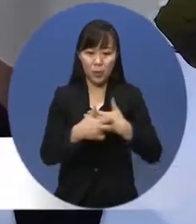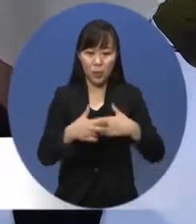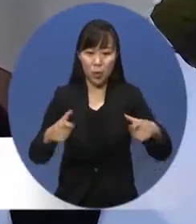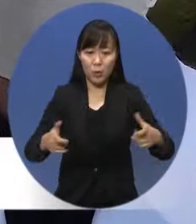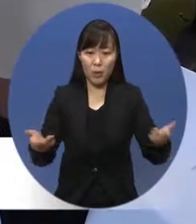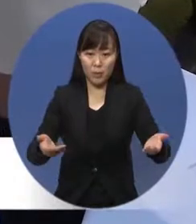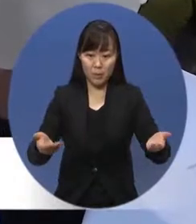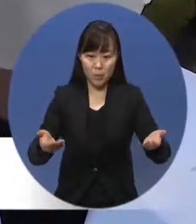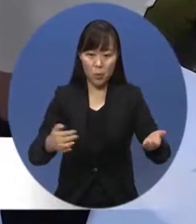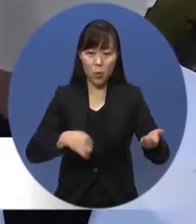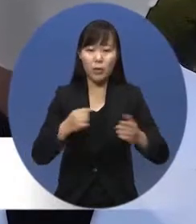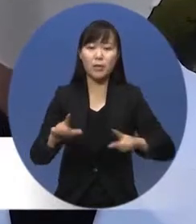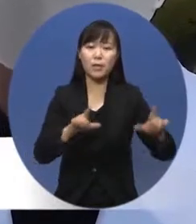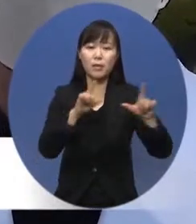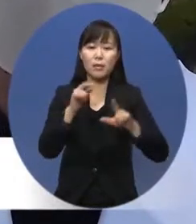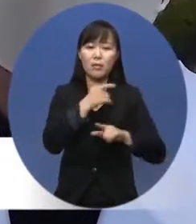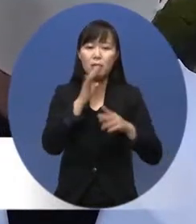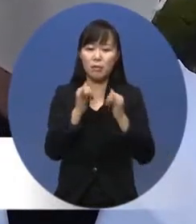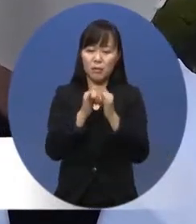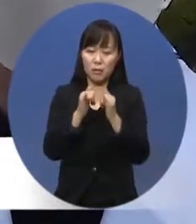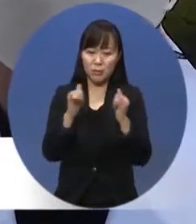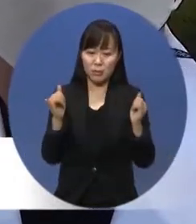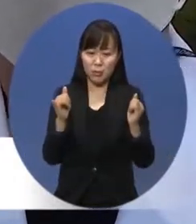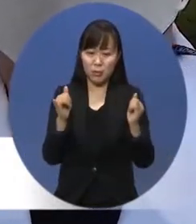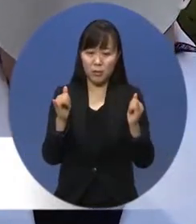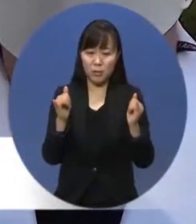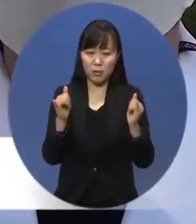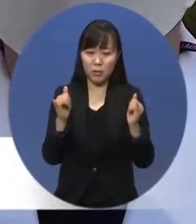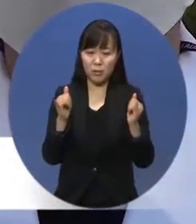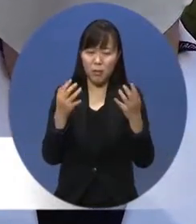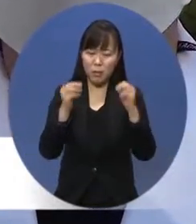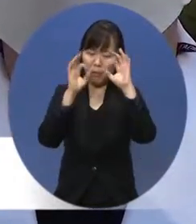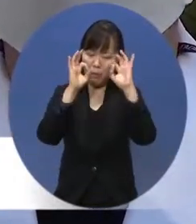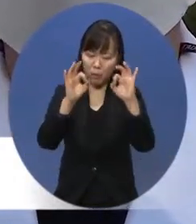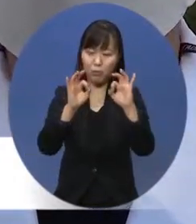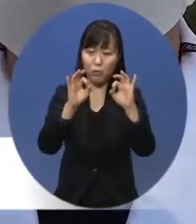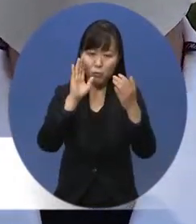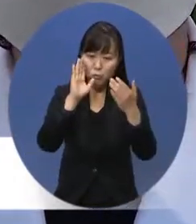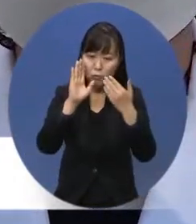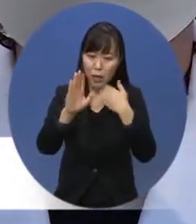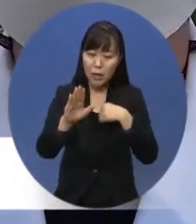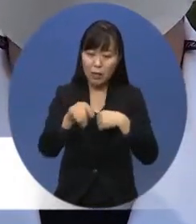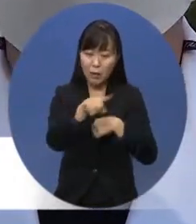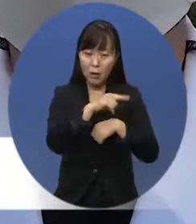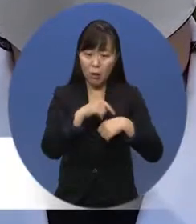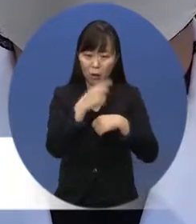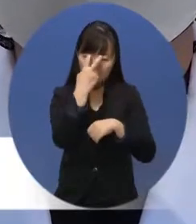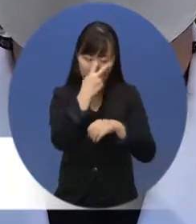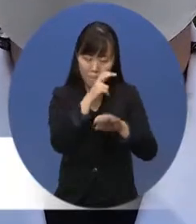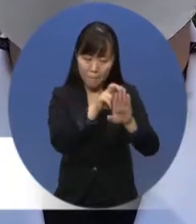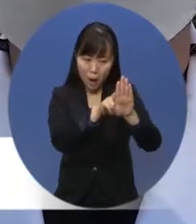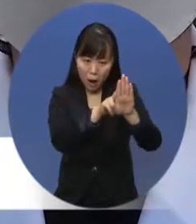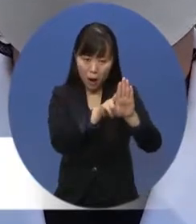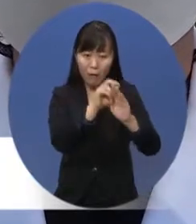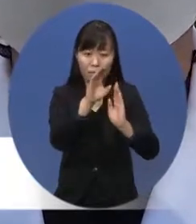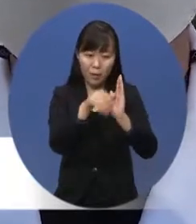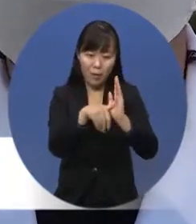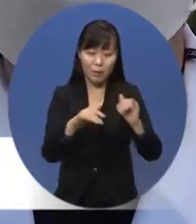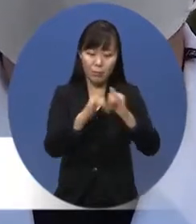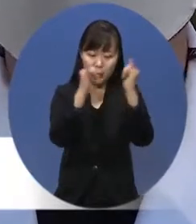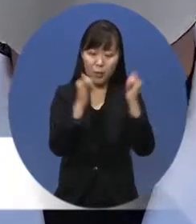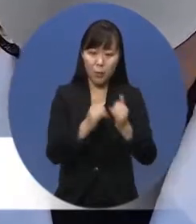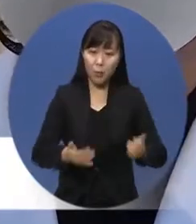종사하면서 혼자 사시는 독거 어르신들을 많이 보게 되는데, 그 후로 그분들 진료하면서